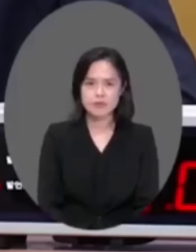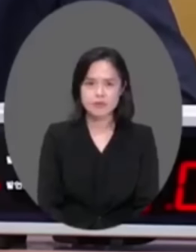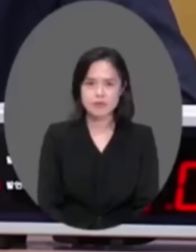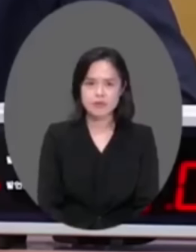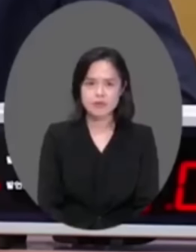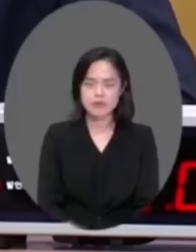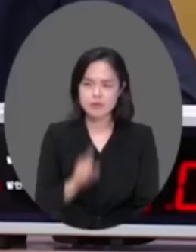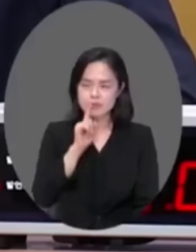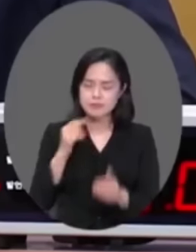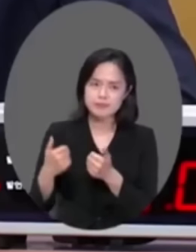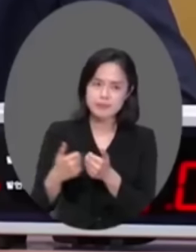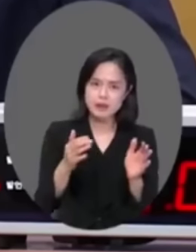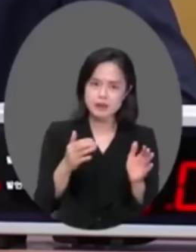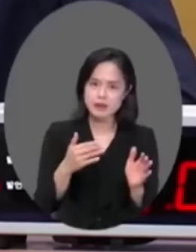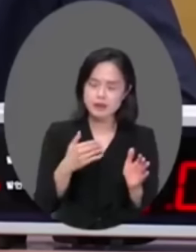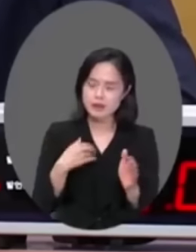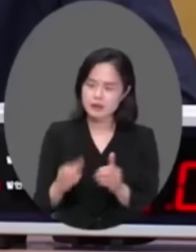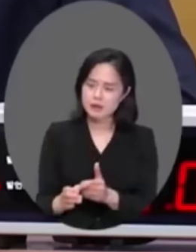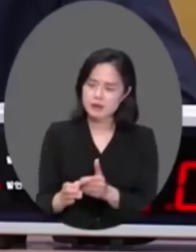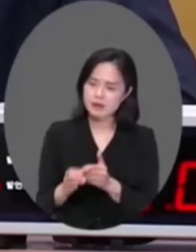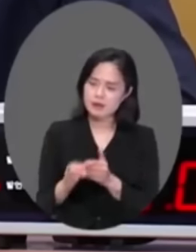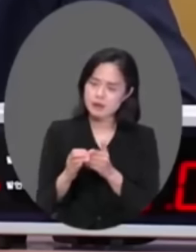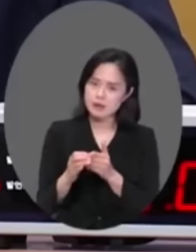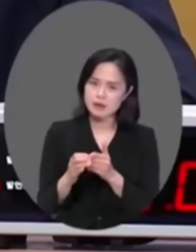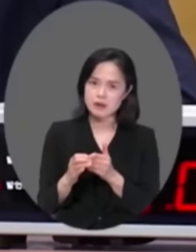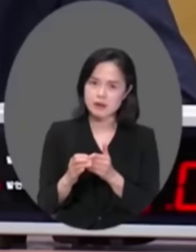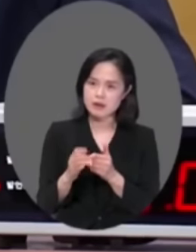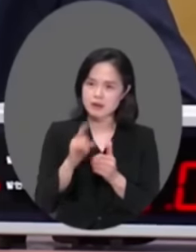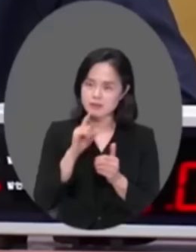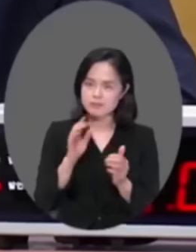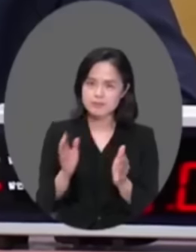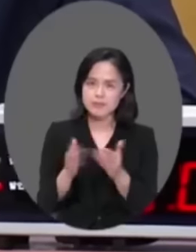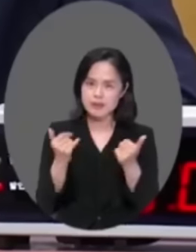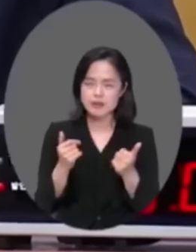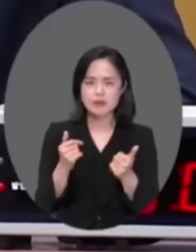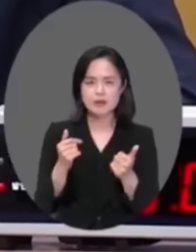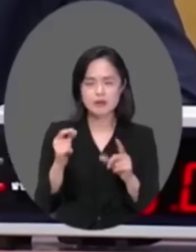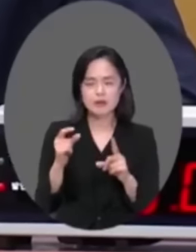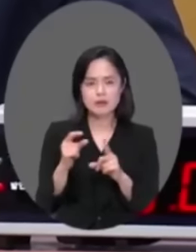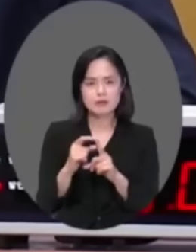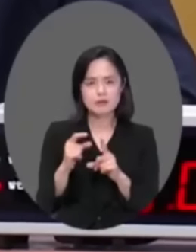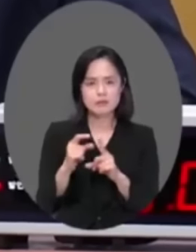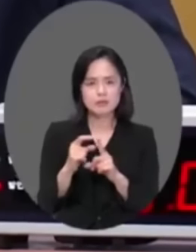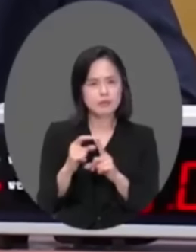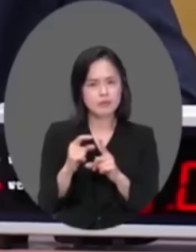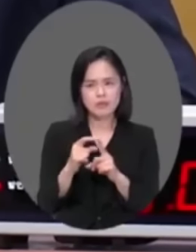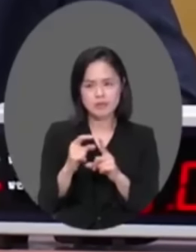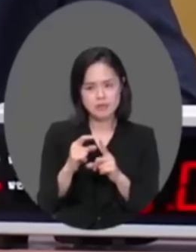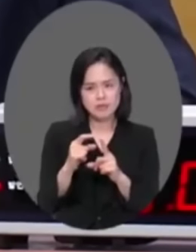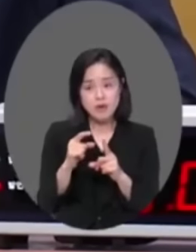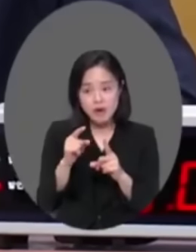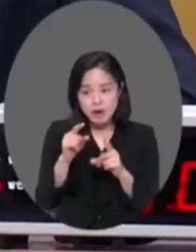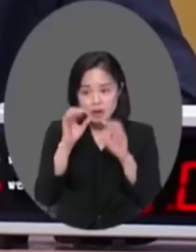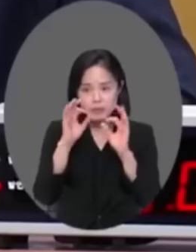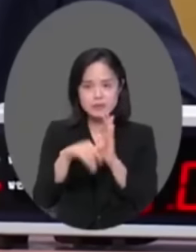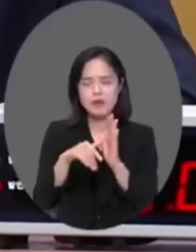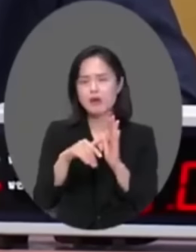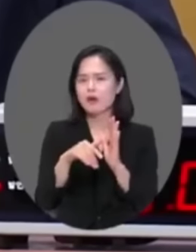덤비고 그 그 과정에서 쌩 깐다는 표현까지 동원하고 이건 대단히 잘못된